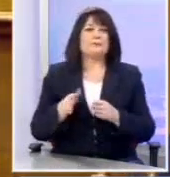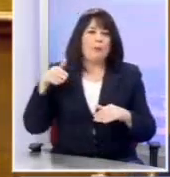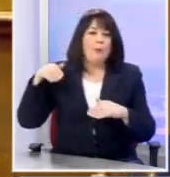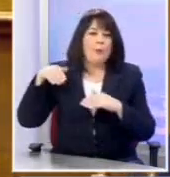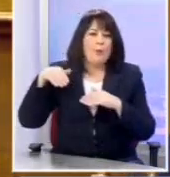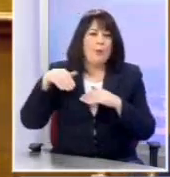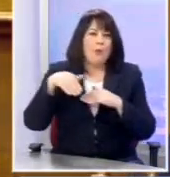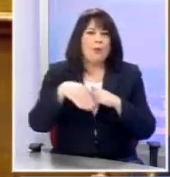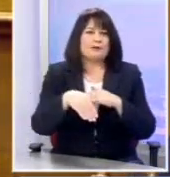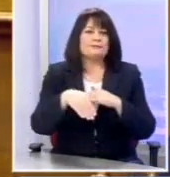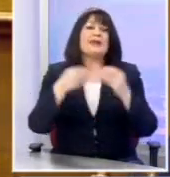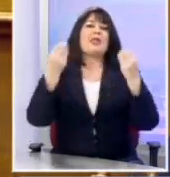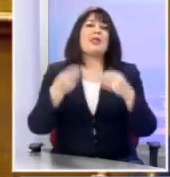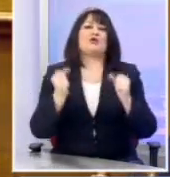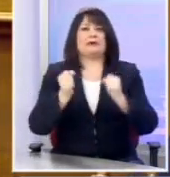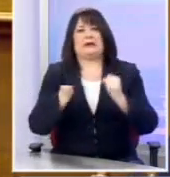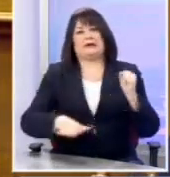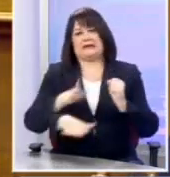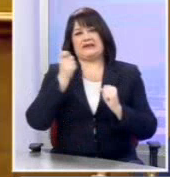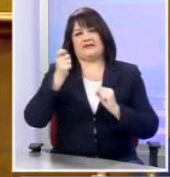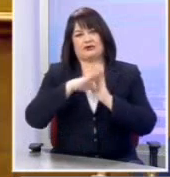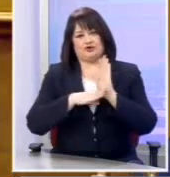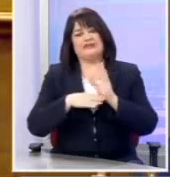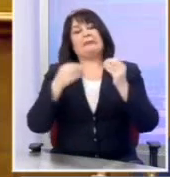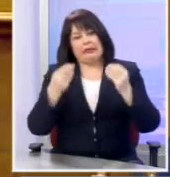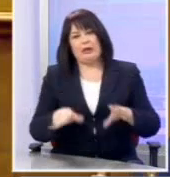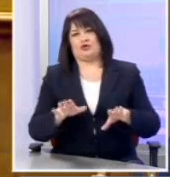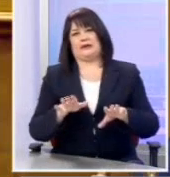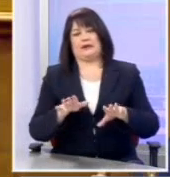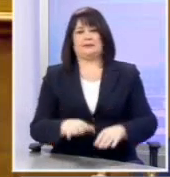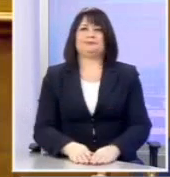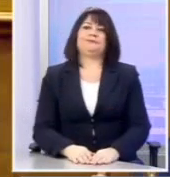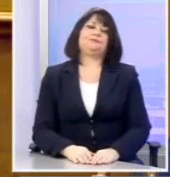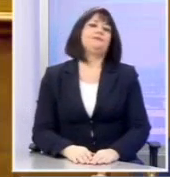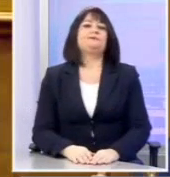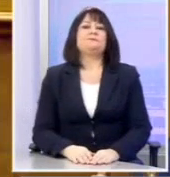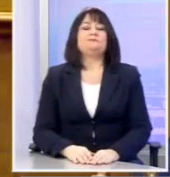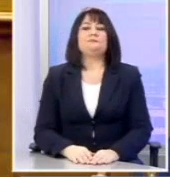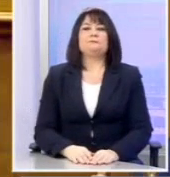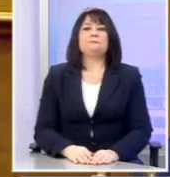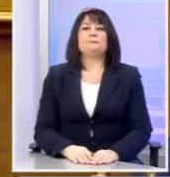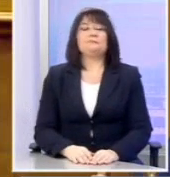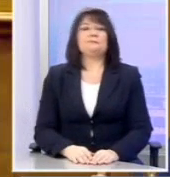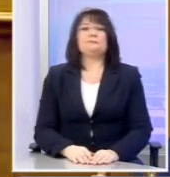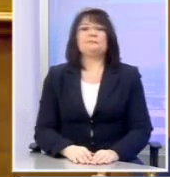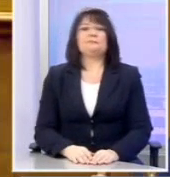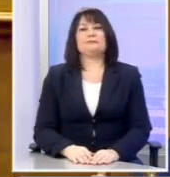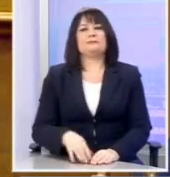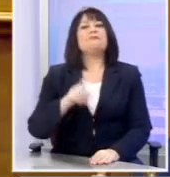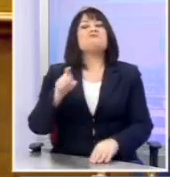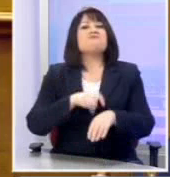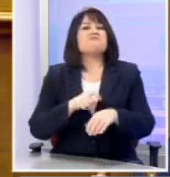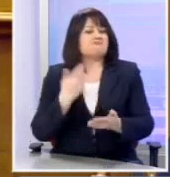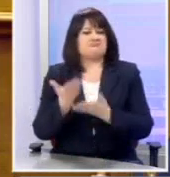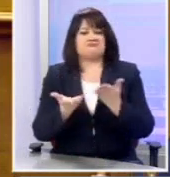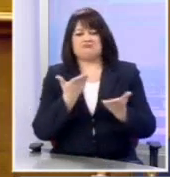ύφεση επιδείνωσε την κατάσταση του ασφαλιστικού μέσω της χαμηλής ζήτησης, της εκτόξευσης,